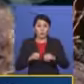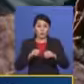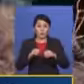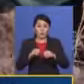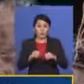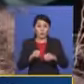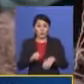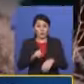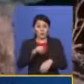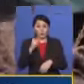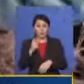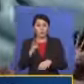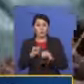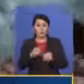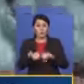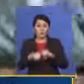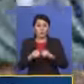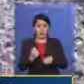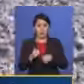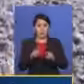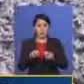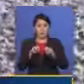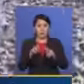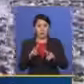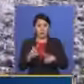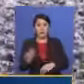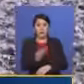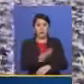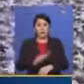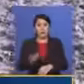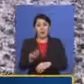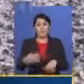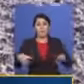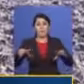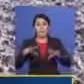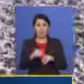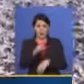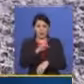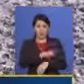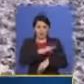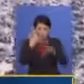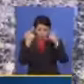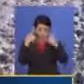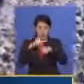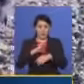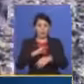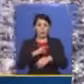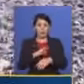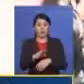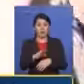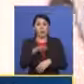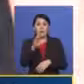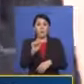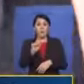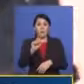жағдайда жасыл желек солып қалуы әбден мүмкін дейді мамандар. Міне барлық жұмыстар техниканың көмегімен жүргізіледі. Бұл көп уақытты